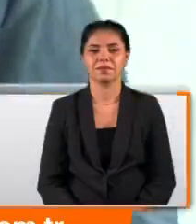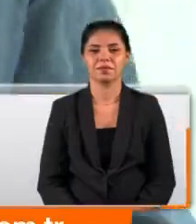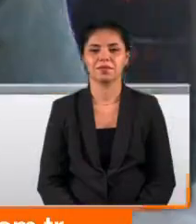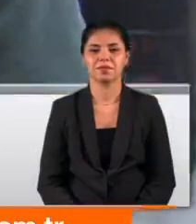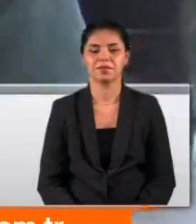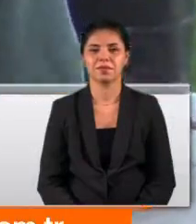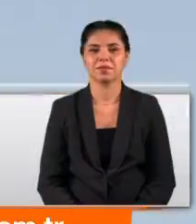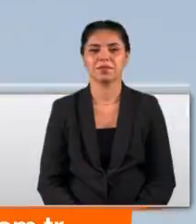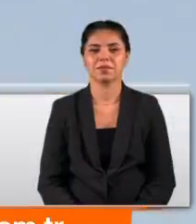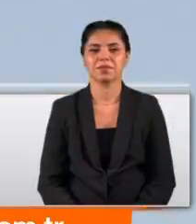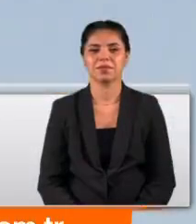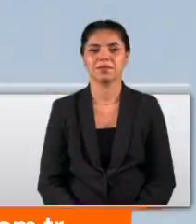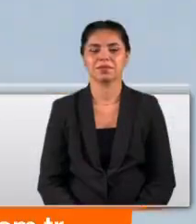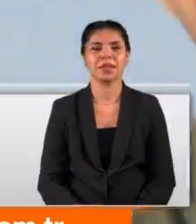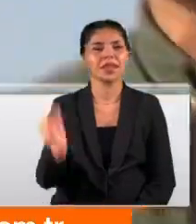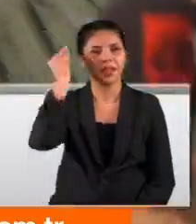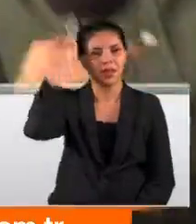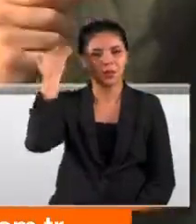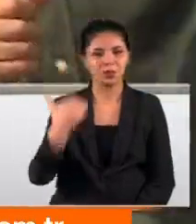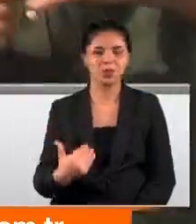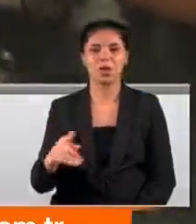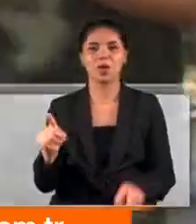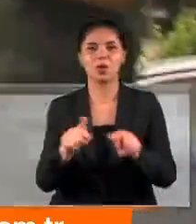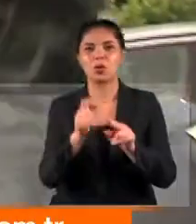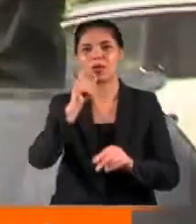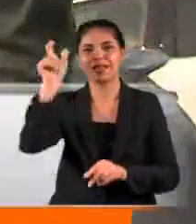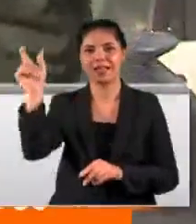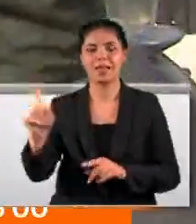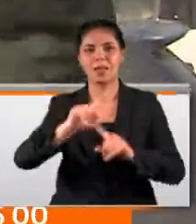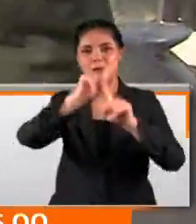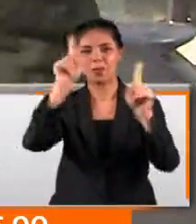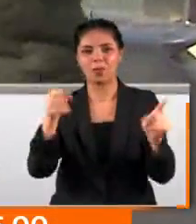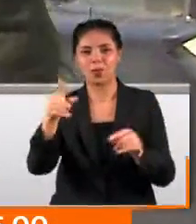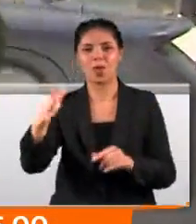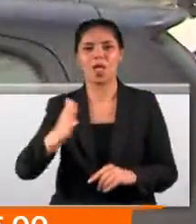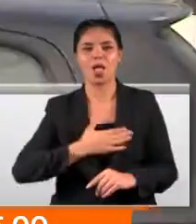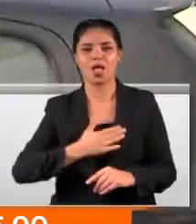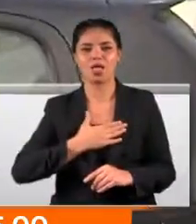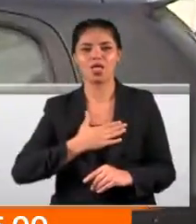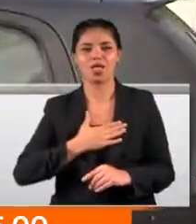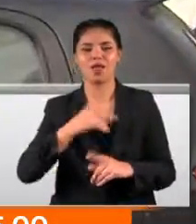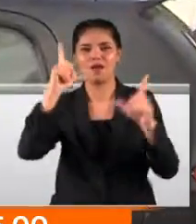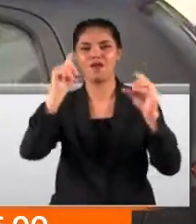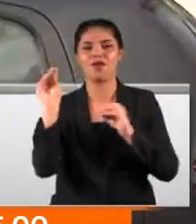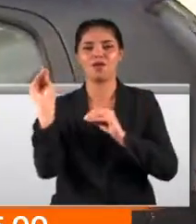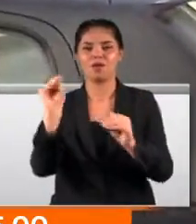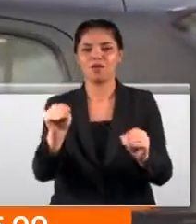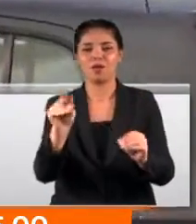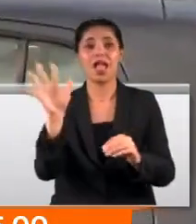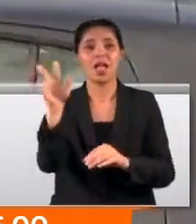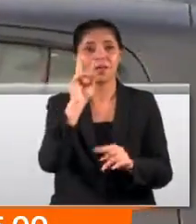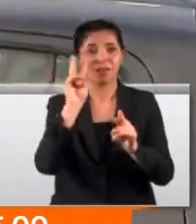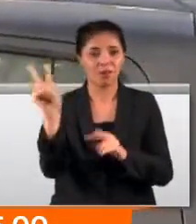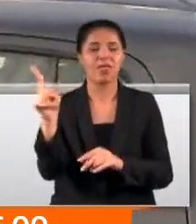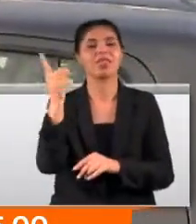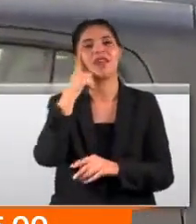Mükemmel olmuş. O çay bu çay. Uzun saçlı çaycı Nusret Doğan işte dükkanın hemen önüne bu heykelde yaptırmış ve görenler